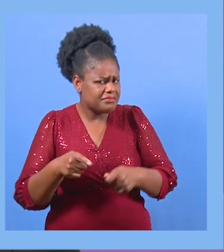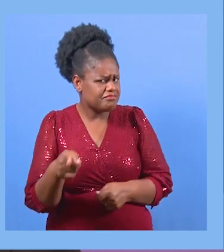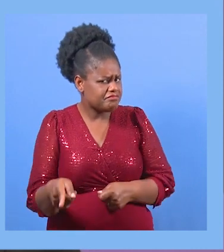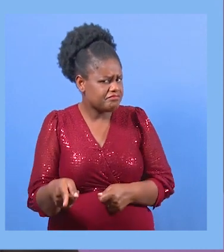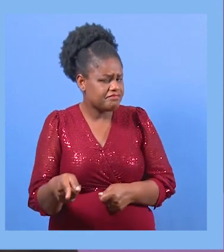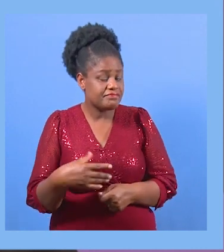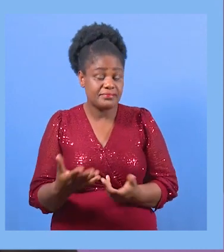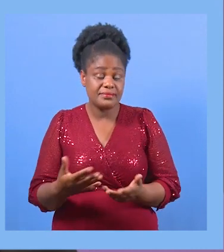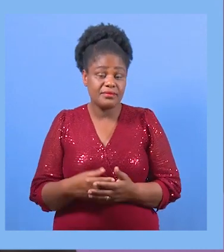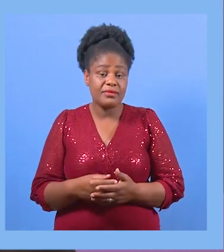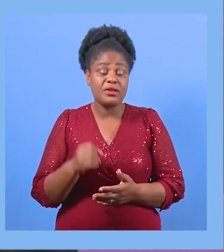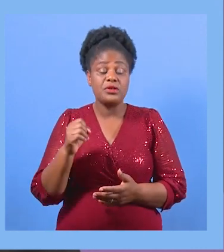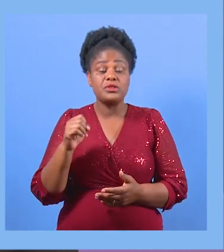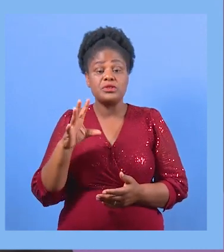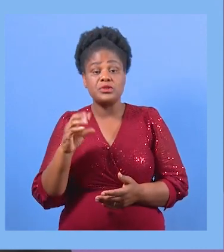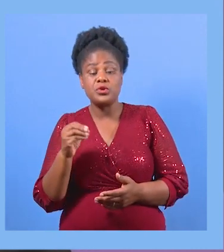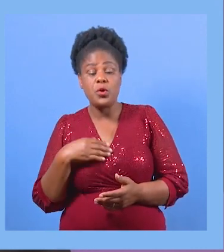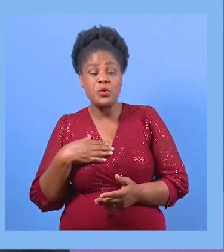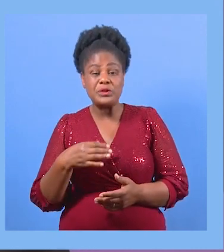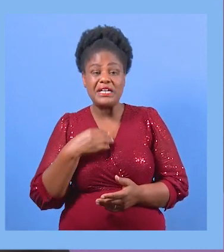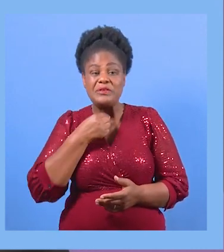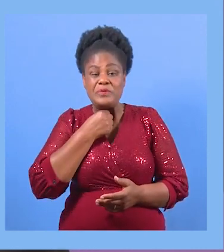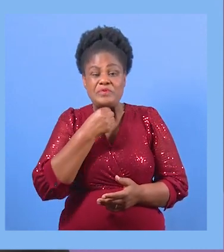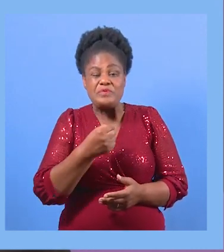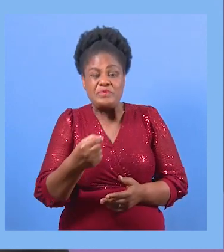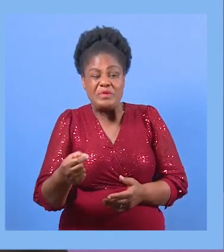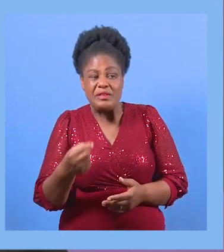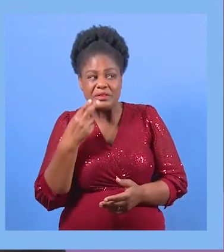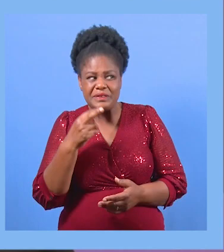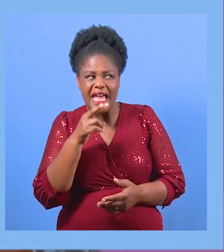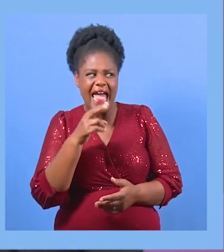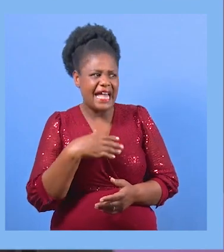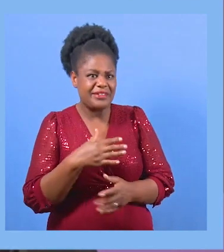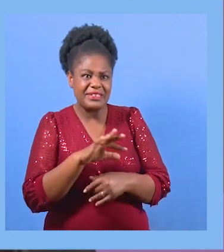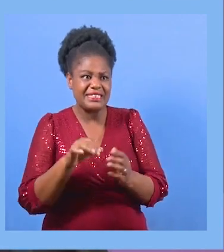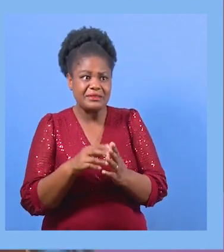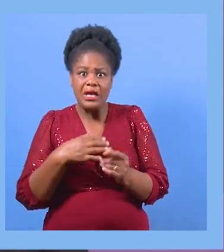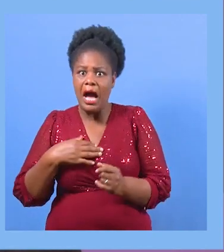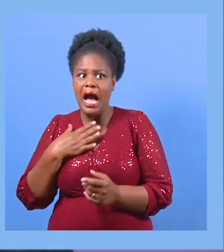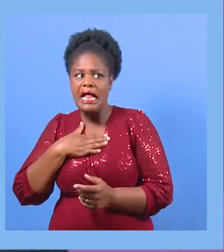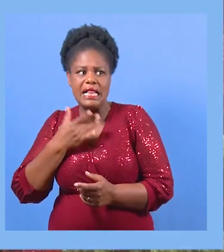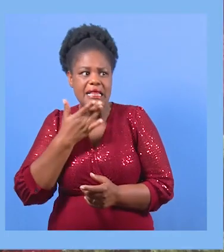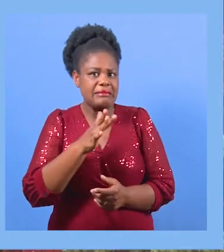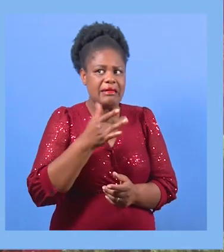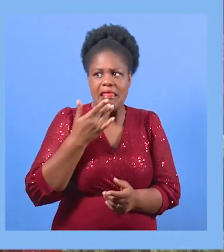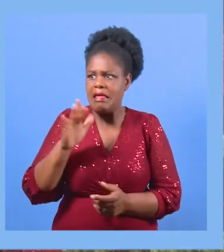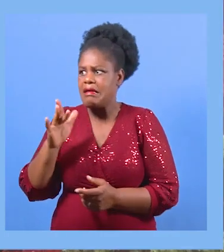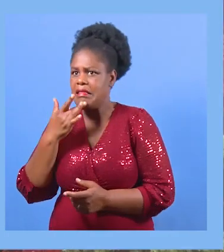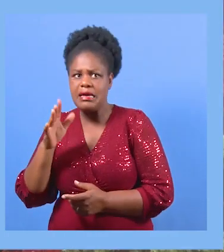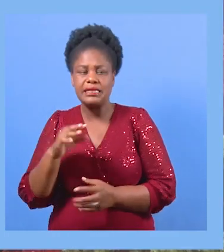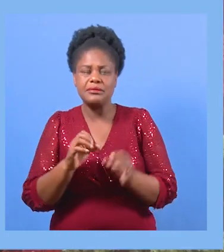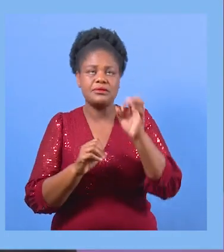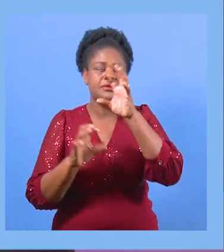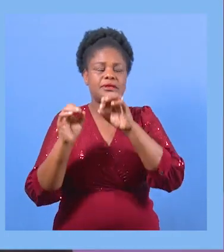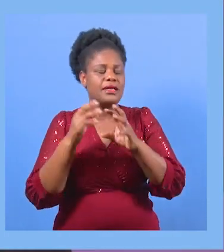titi machive nyika ndo munopedza, ndo nzira dzote dzinopera idzi. Ukachiva nyika nezvinotaima ndo zvinoitika. Chekutanga